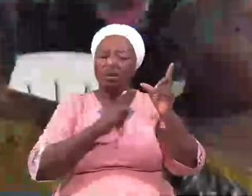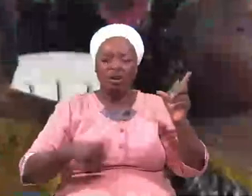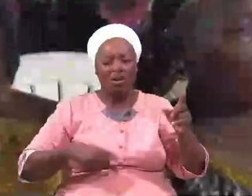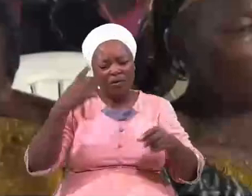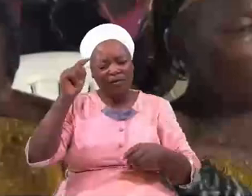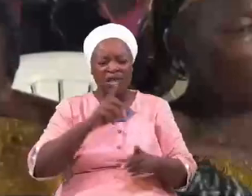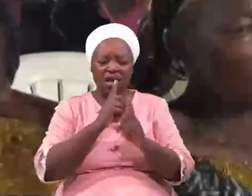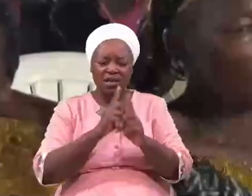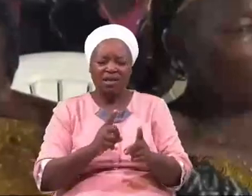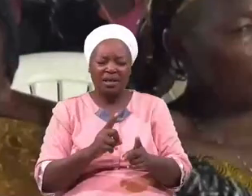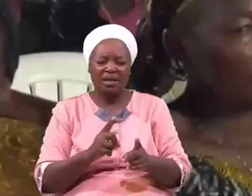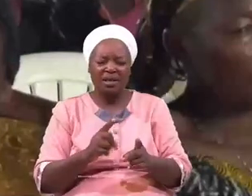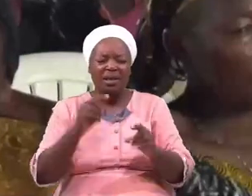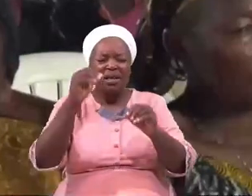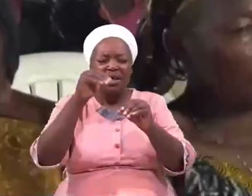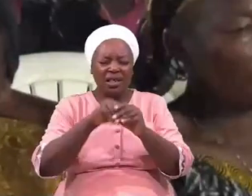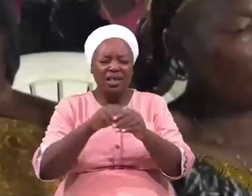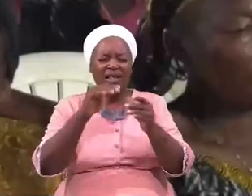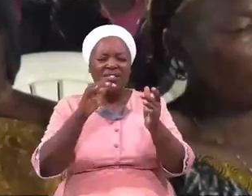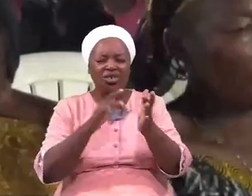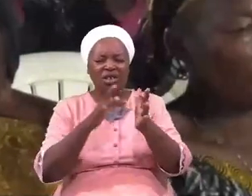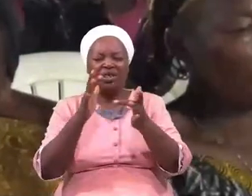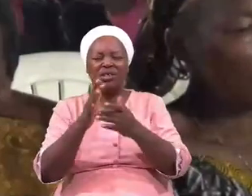Merci Seigneur pour la réponse.